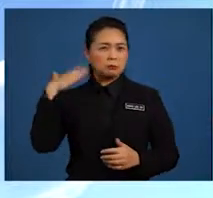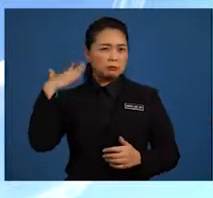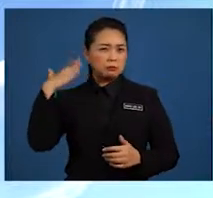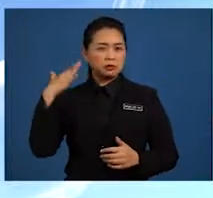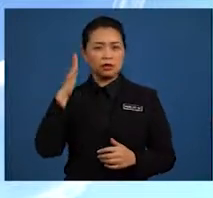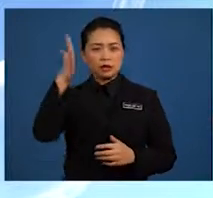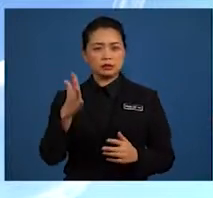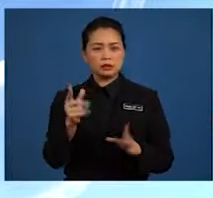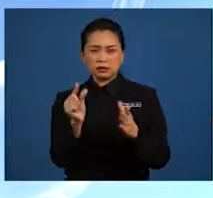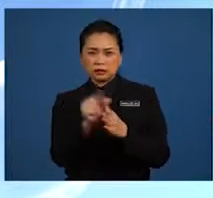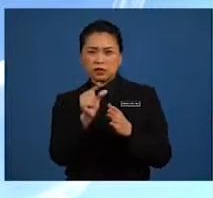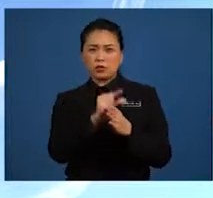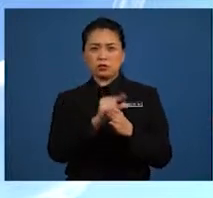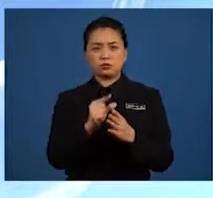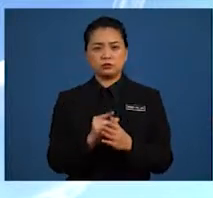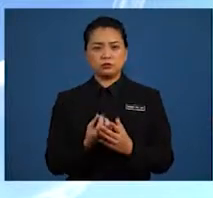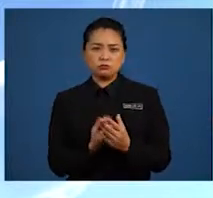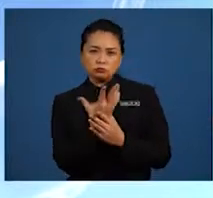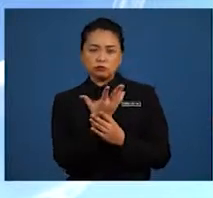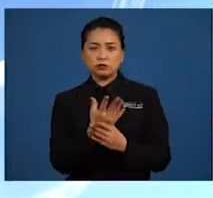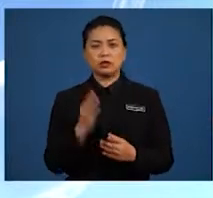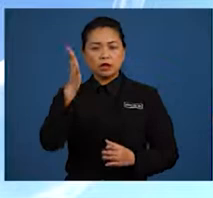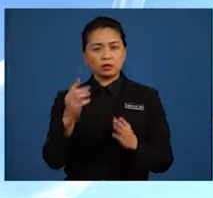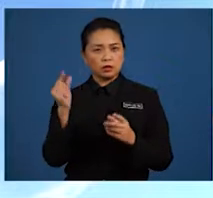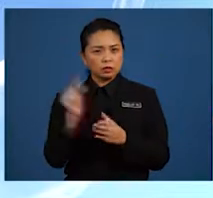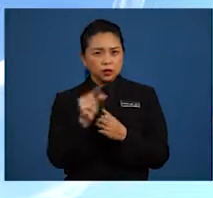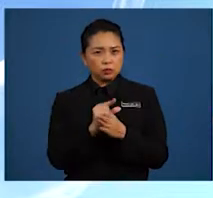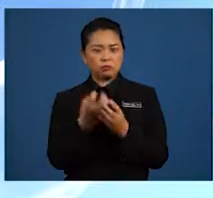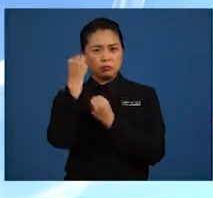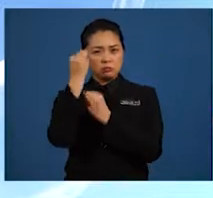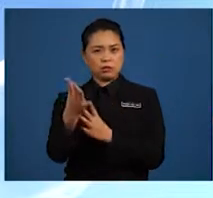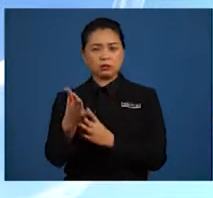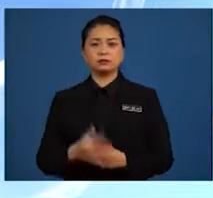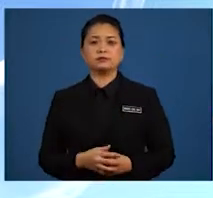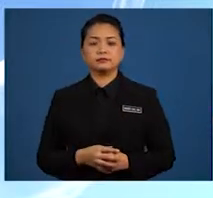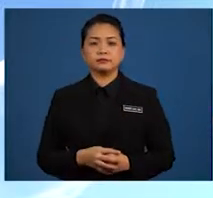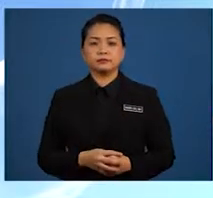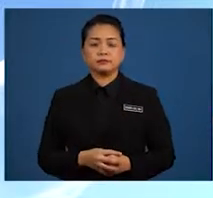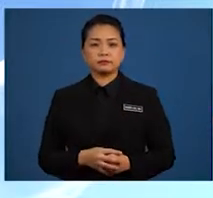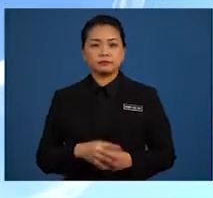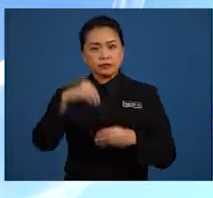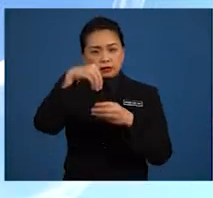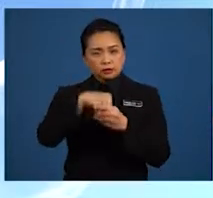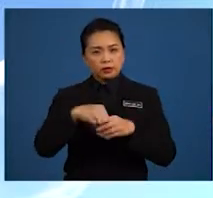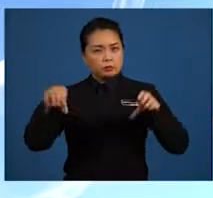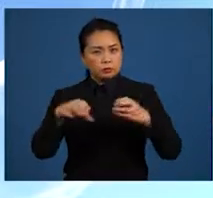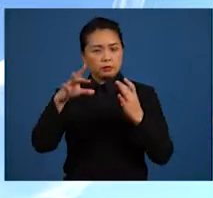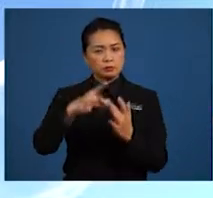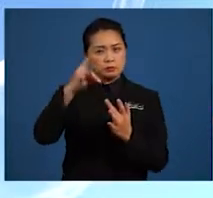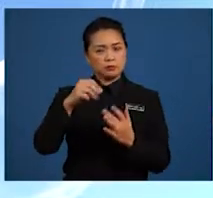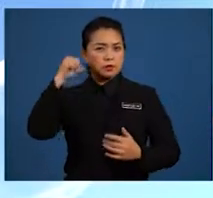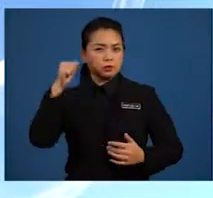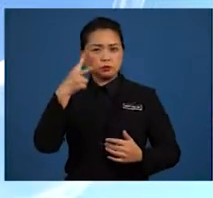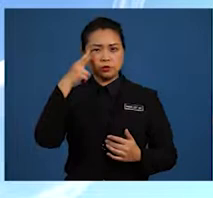menyebabkan gangguan timbul dan mengganggu maklumat yang hendak disampaikan dalam membuat pemilihan